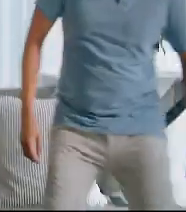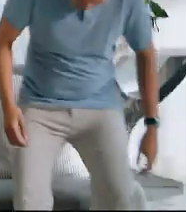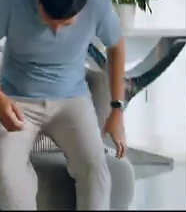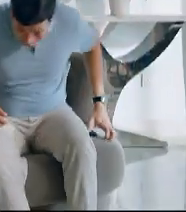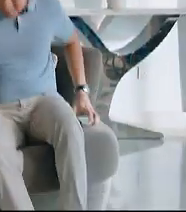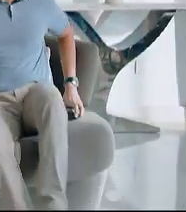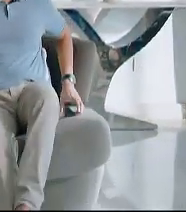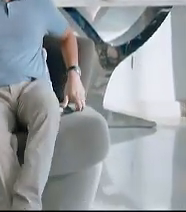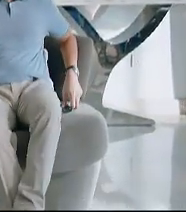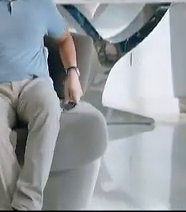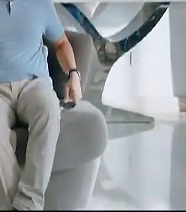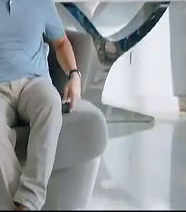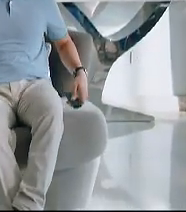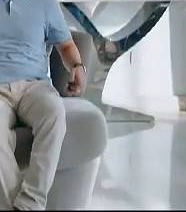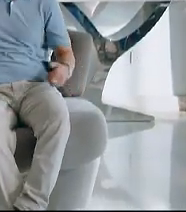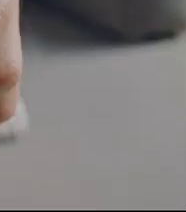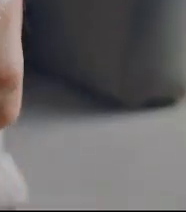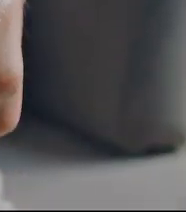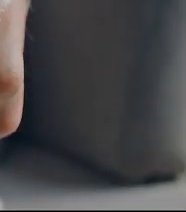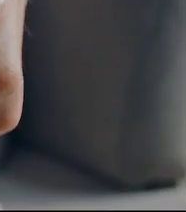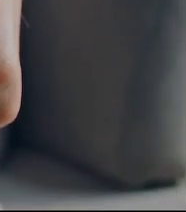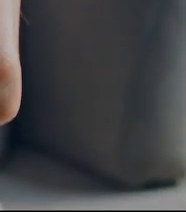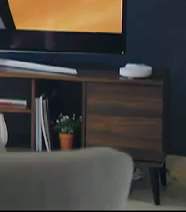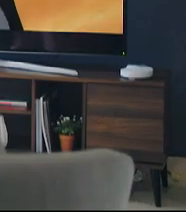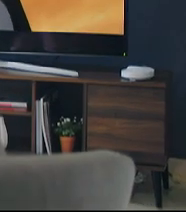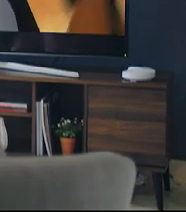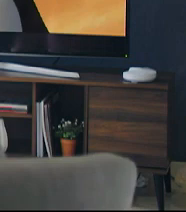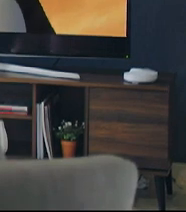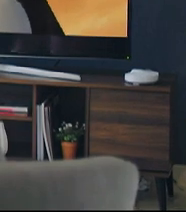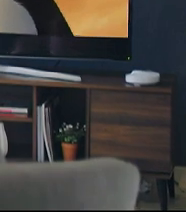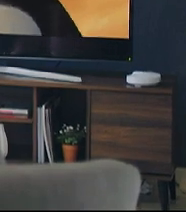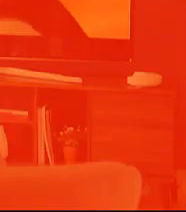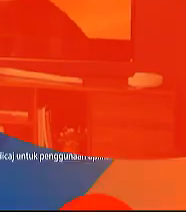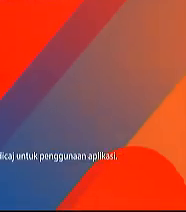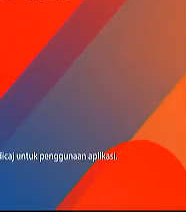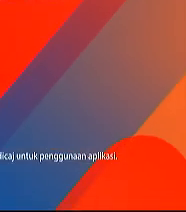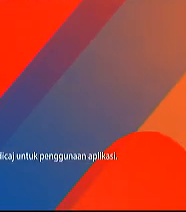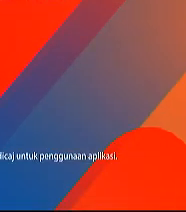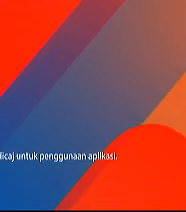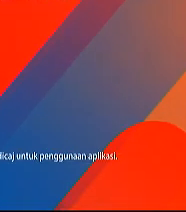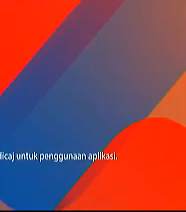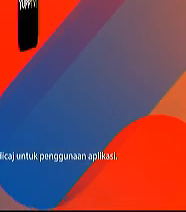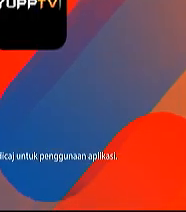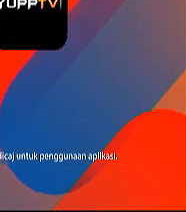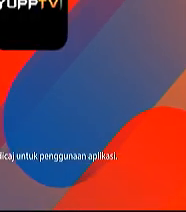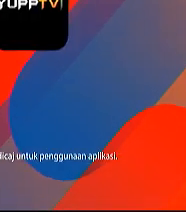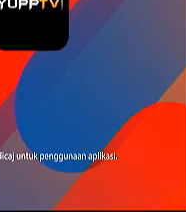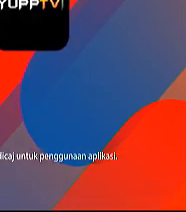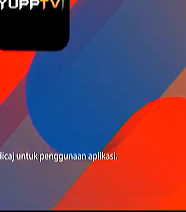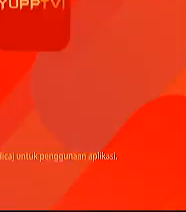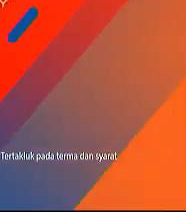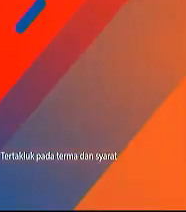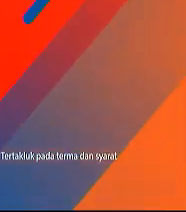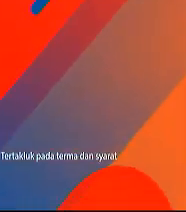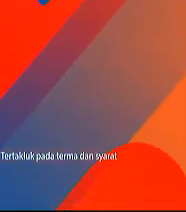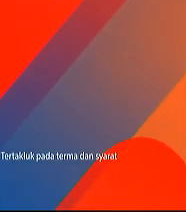Serta kongsi kegembiraan dengan mereka yang amat bermakna. Nikmati 100,000 jam hiburan pilihan anda.